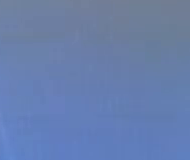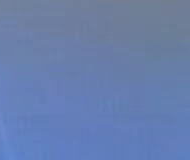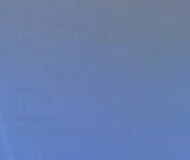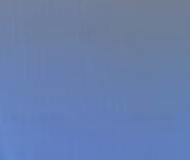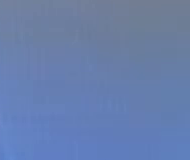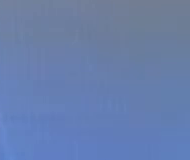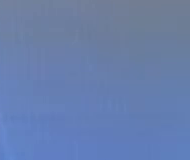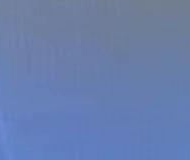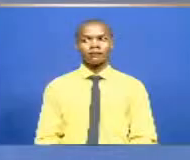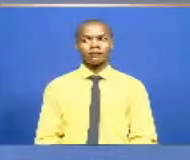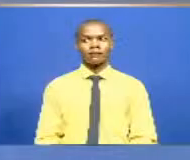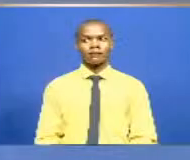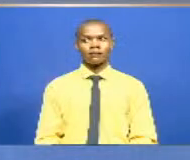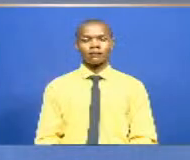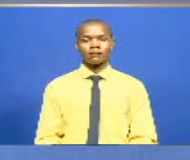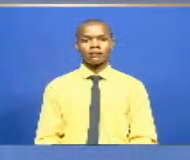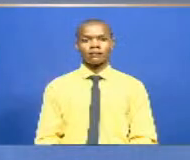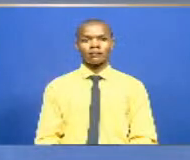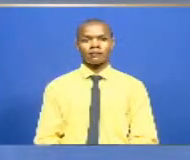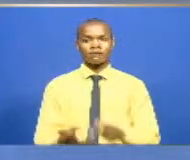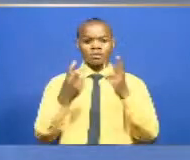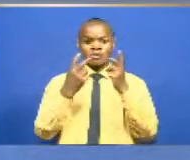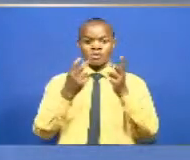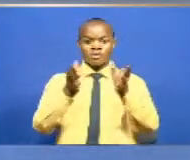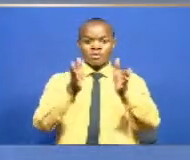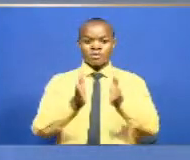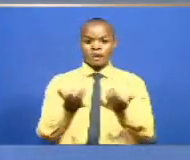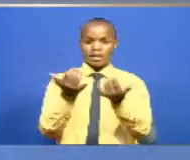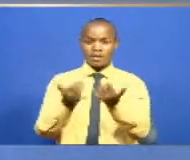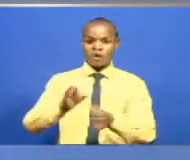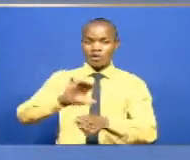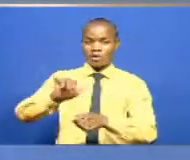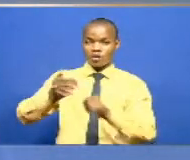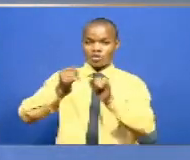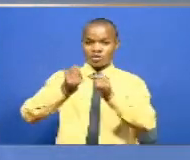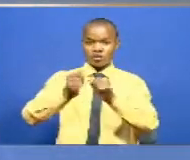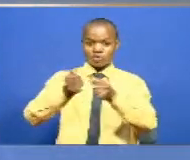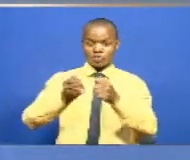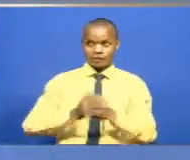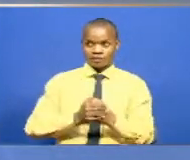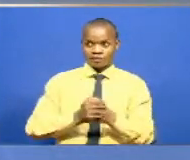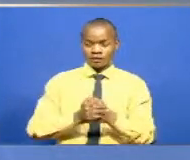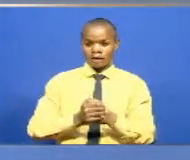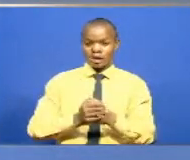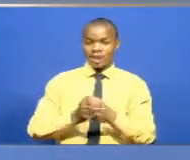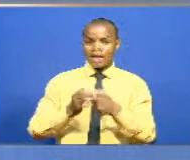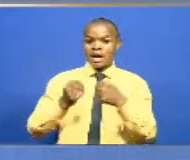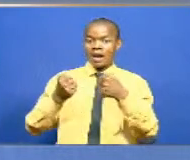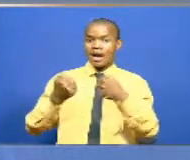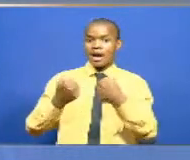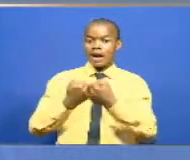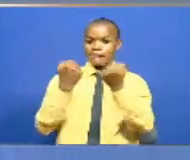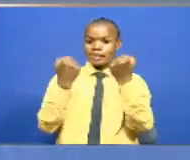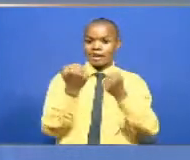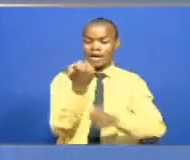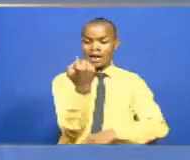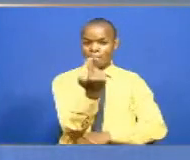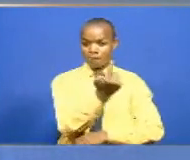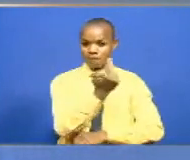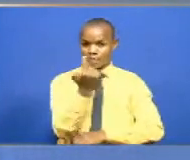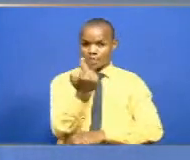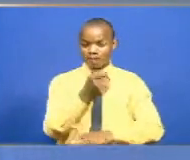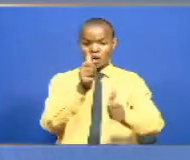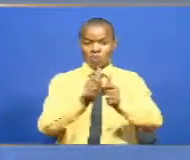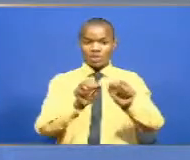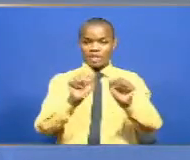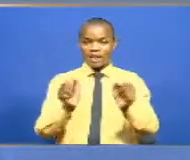Tazamaji, tuelekee katika magatuzi ya humu nchini. Imeripotiwa kuwa ajali ya helikopta iliyotokea tarehe 13 mwezi Juni